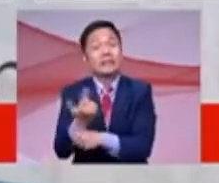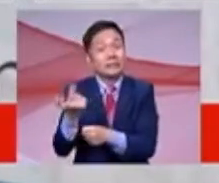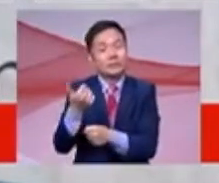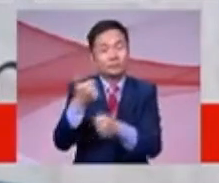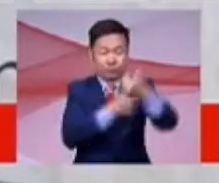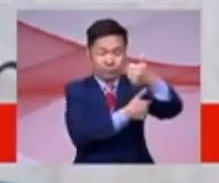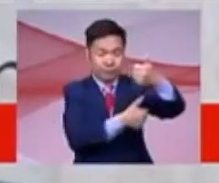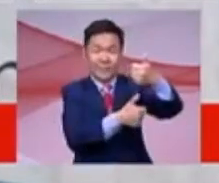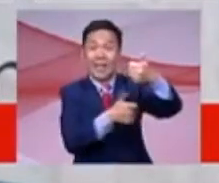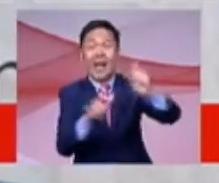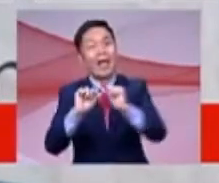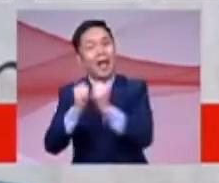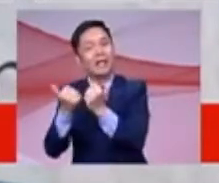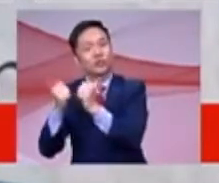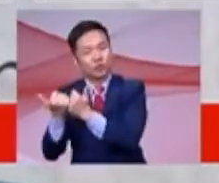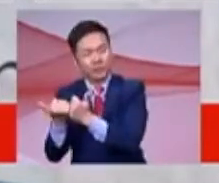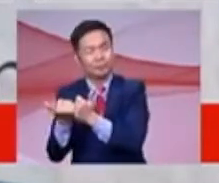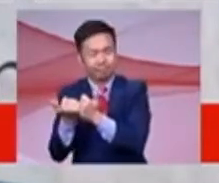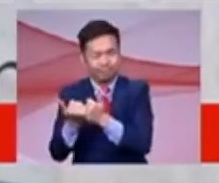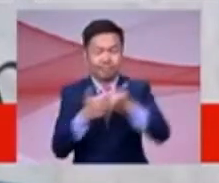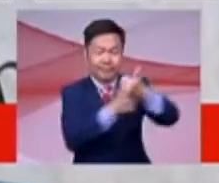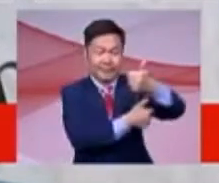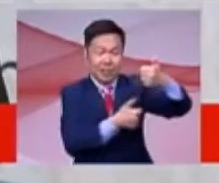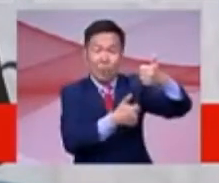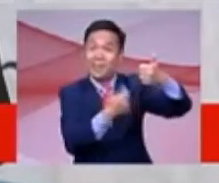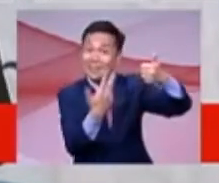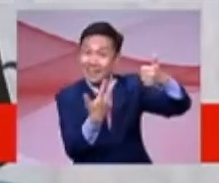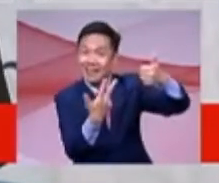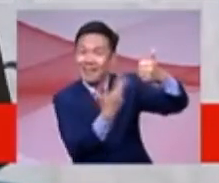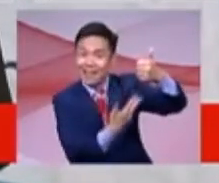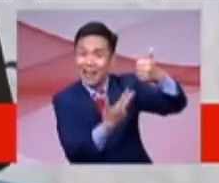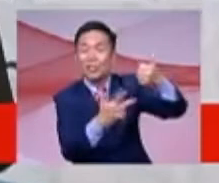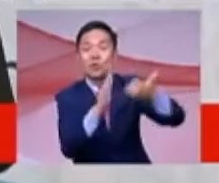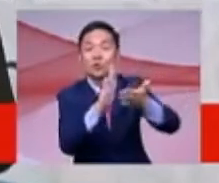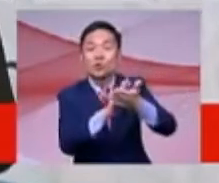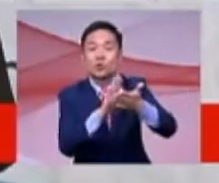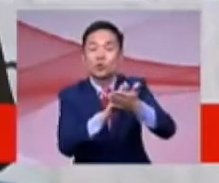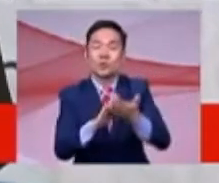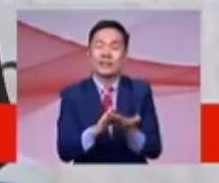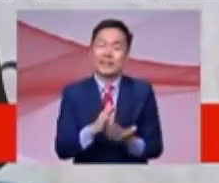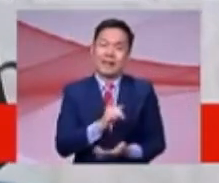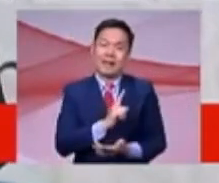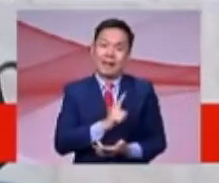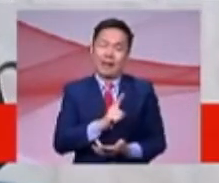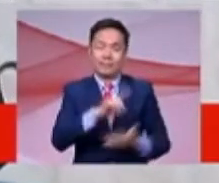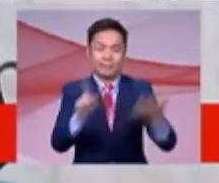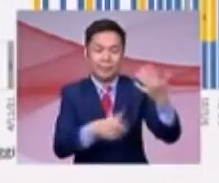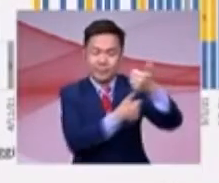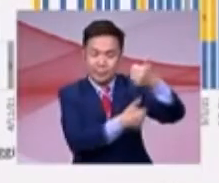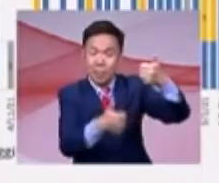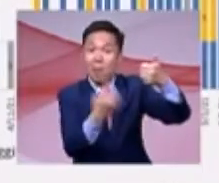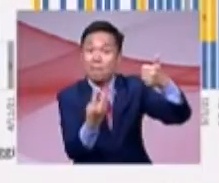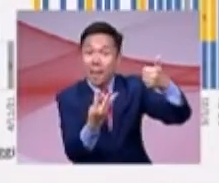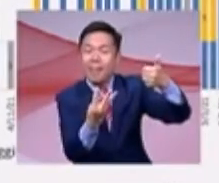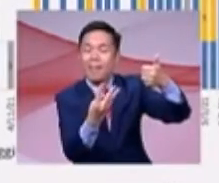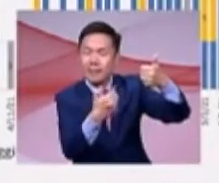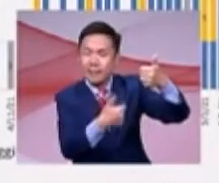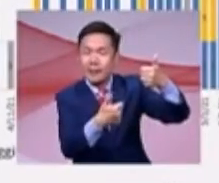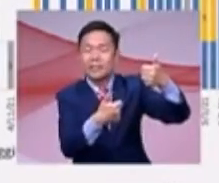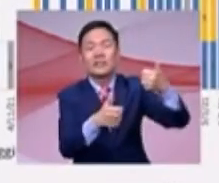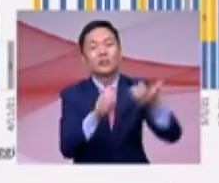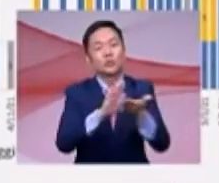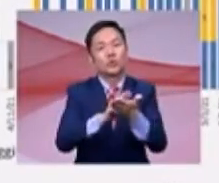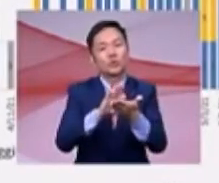dikelolakan oleh agensi-agensi berkaitan. Kategori ketiga ialah sekolah-sekolah tahfiz, dan kategori keempat ialah